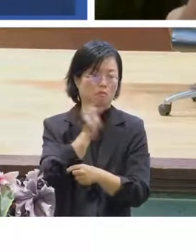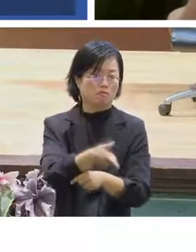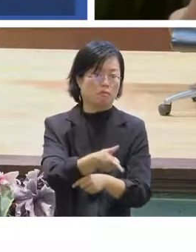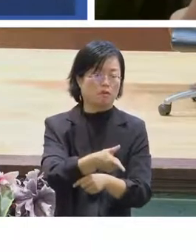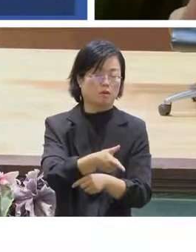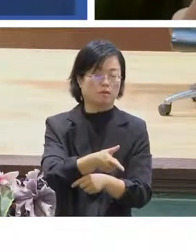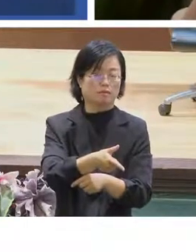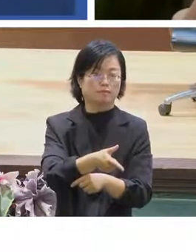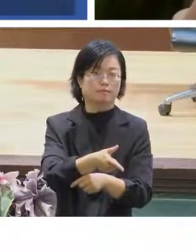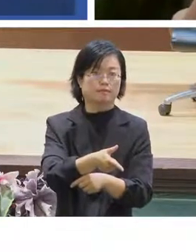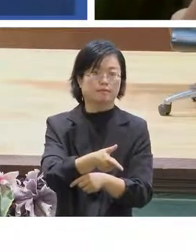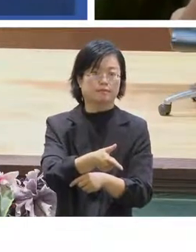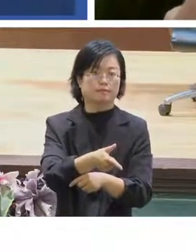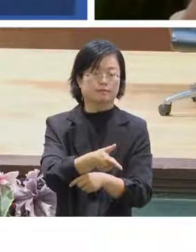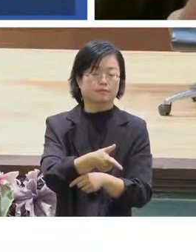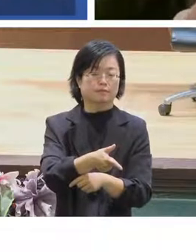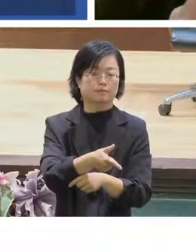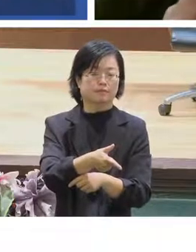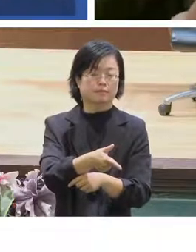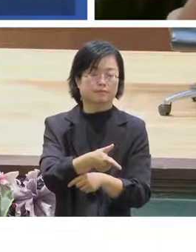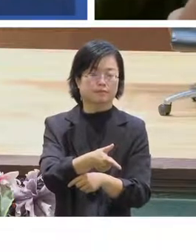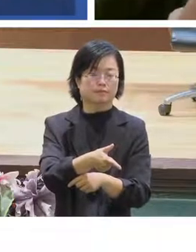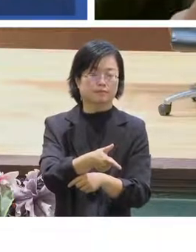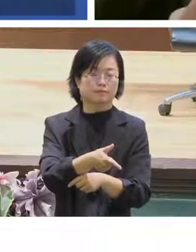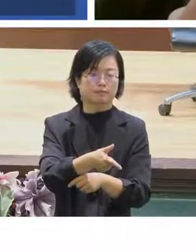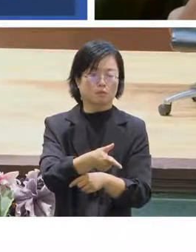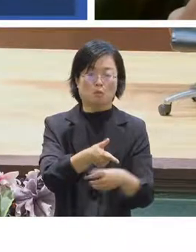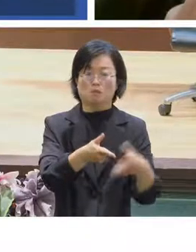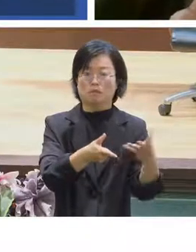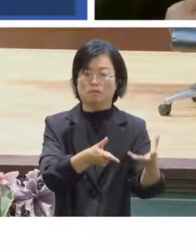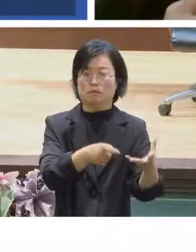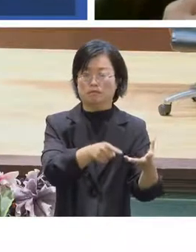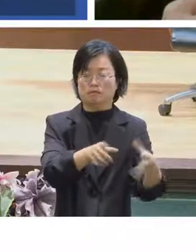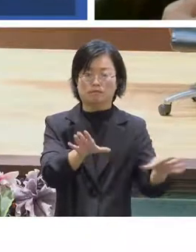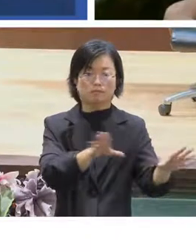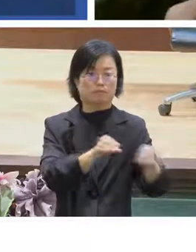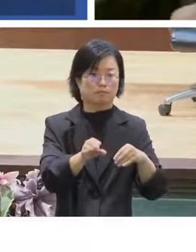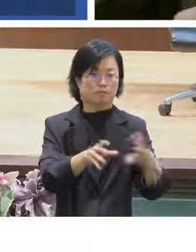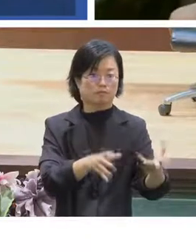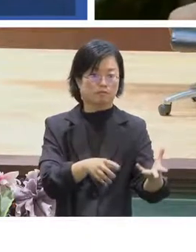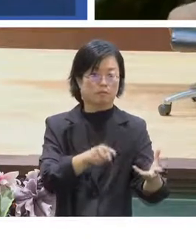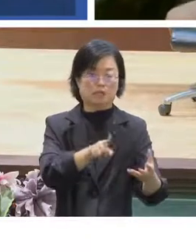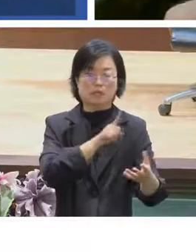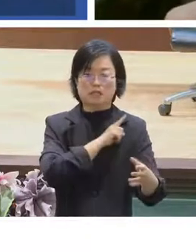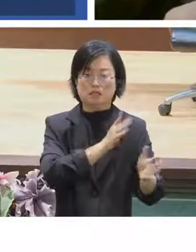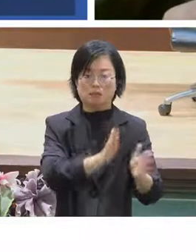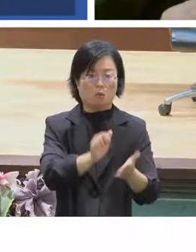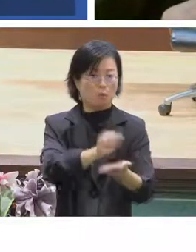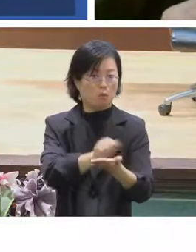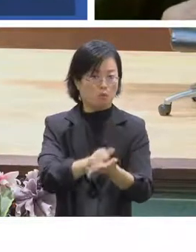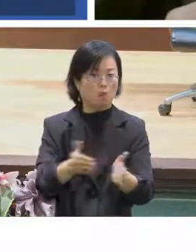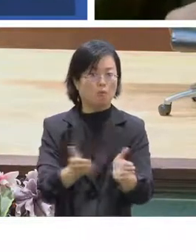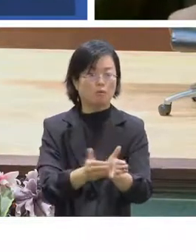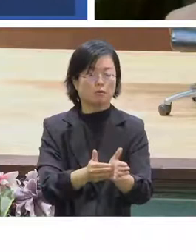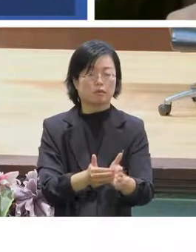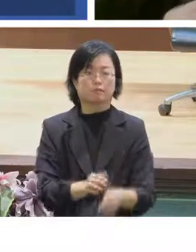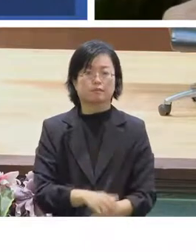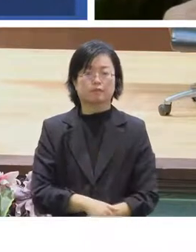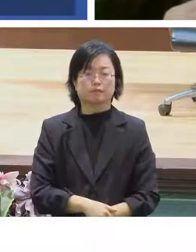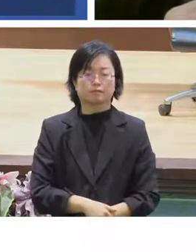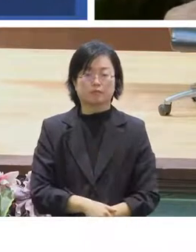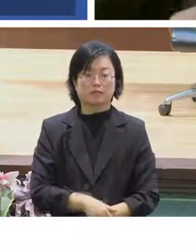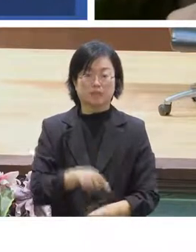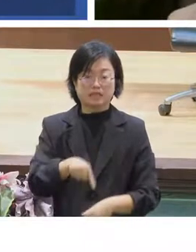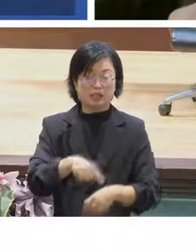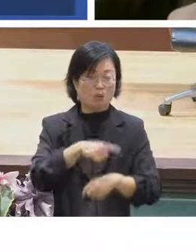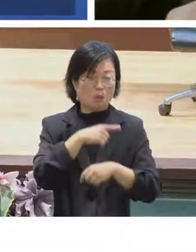分，或是我不敢说全部，就是大部分的资料自己已经做好一些 database， 但是他是每一秒钟